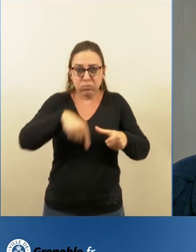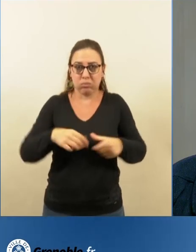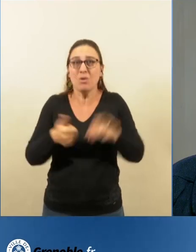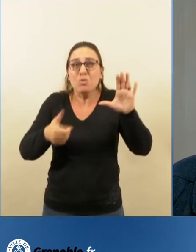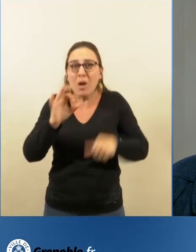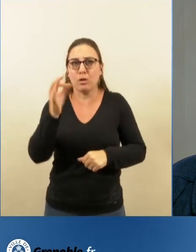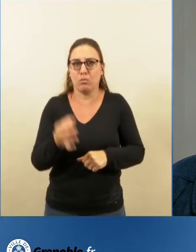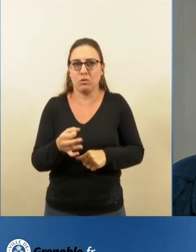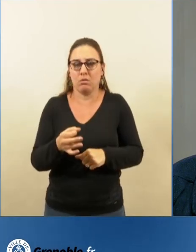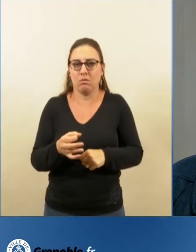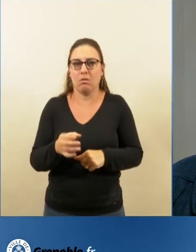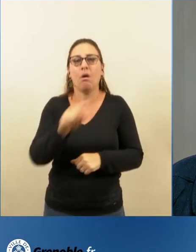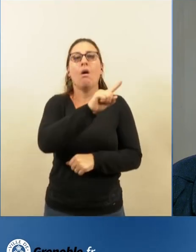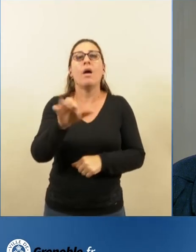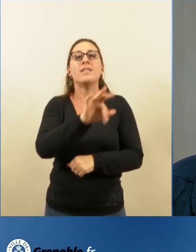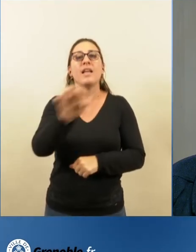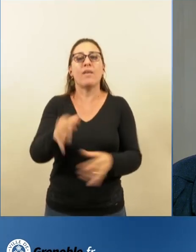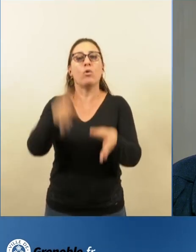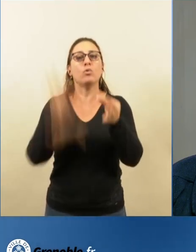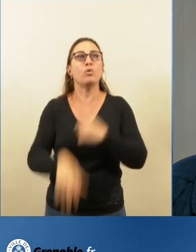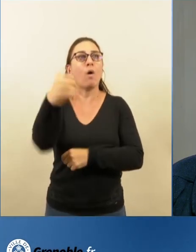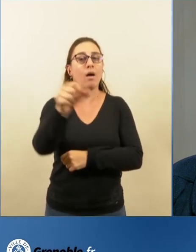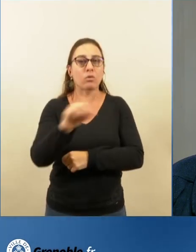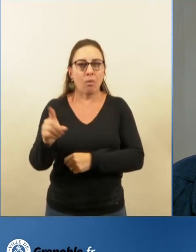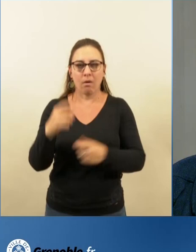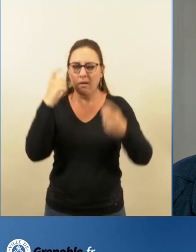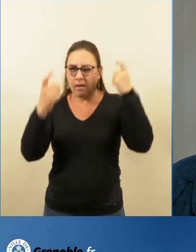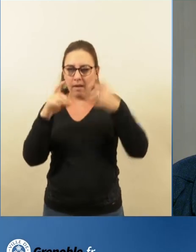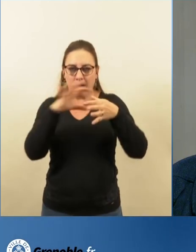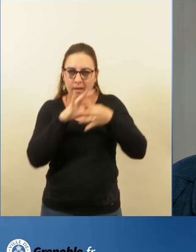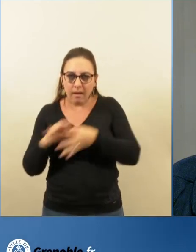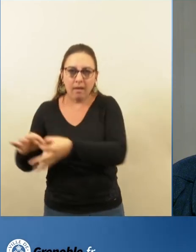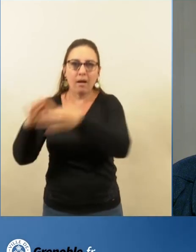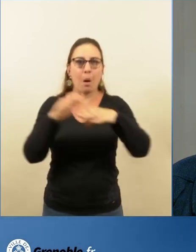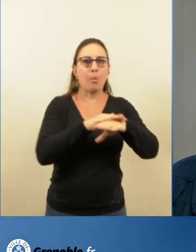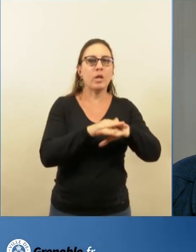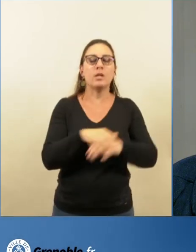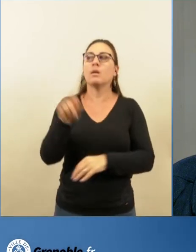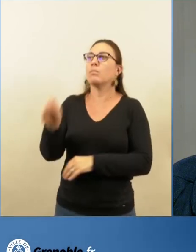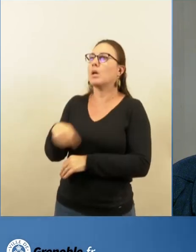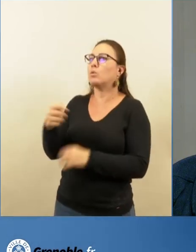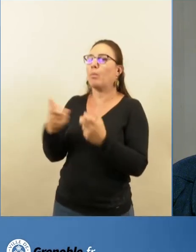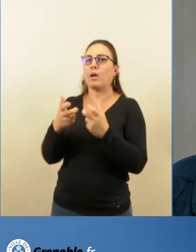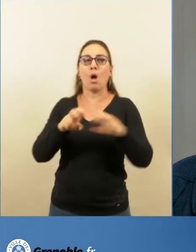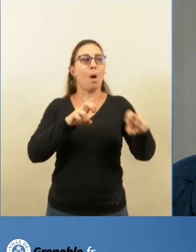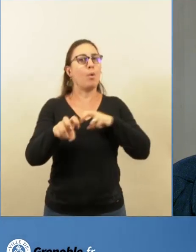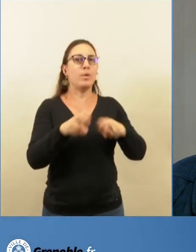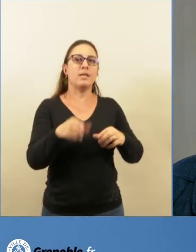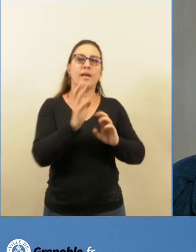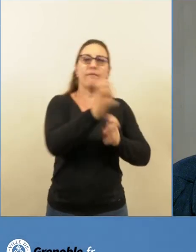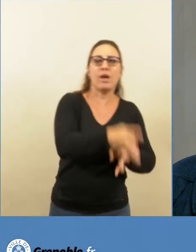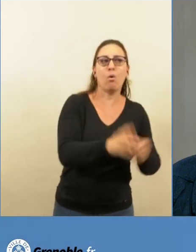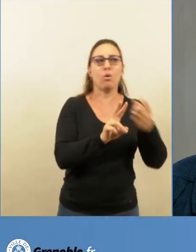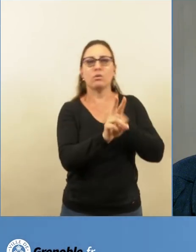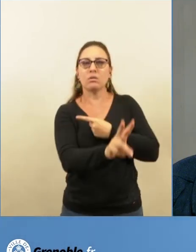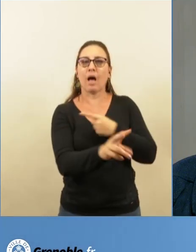politique en soi c'est un dispositif qui n'a de sens cartés à d'autres bien sûr si rien n'est fait en matière de mobilité douce et active la